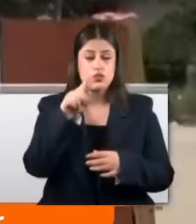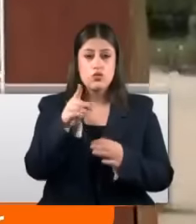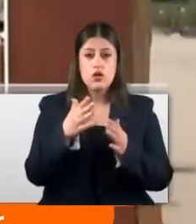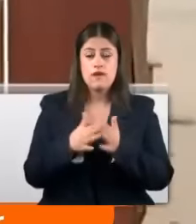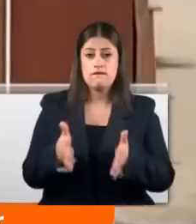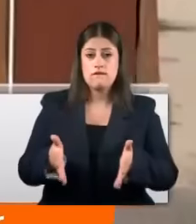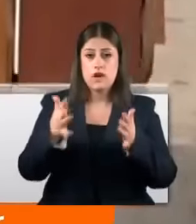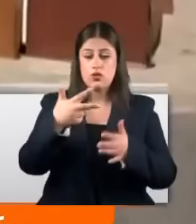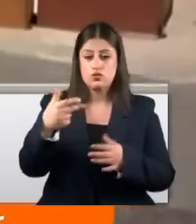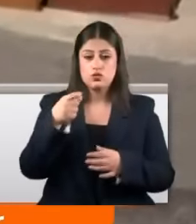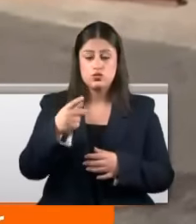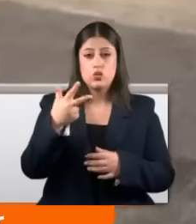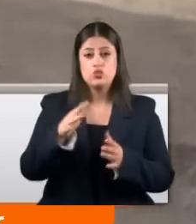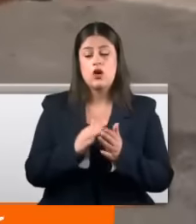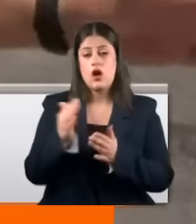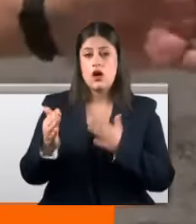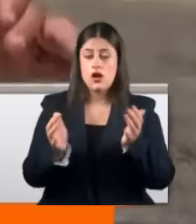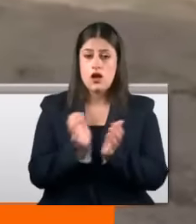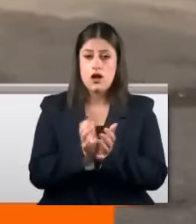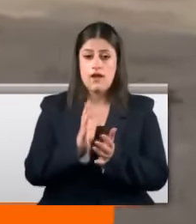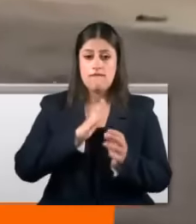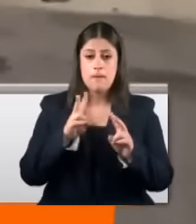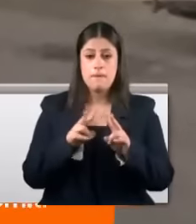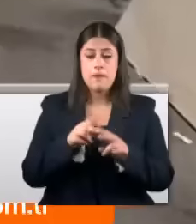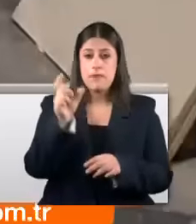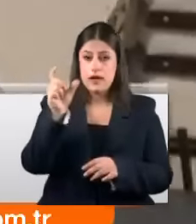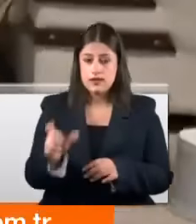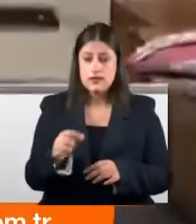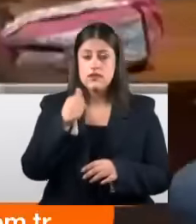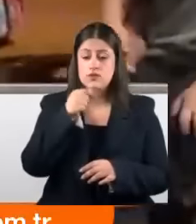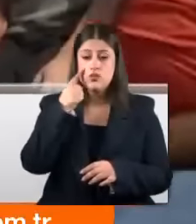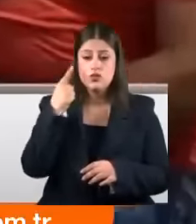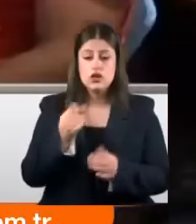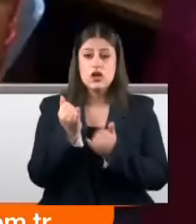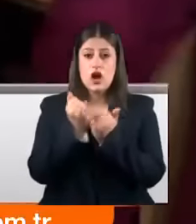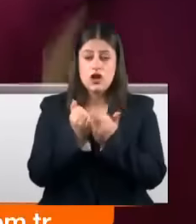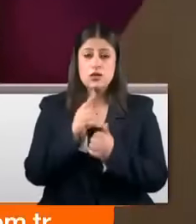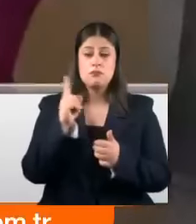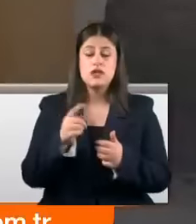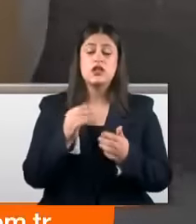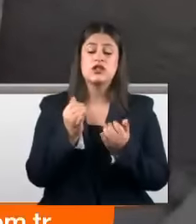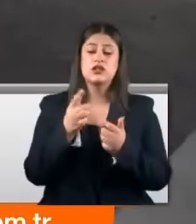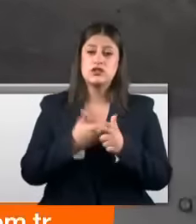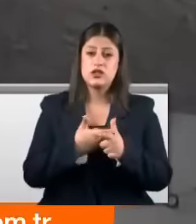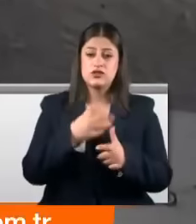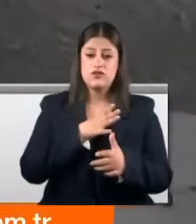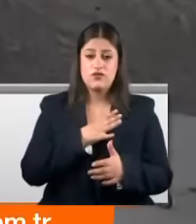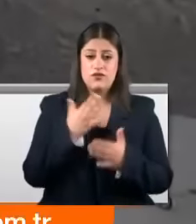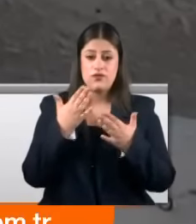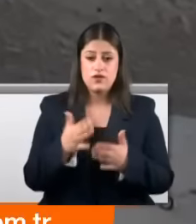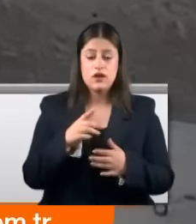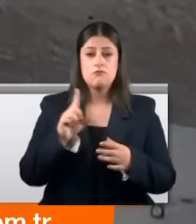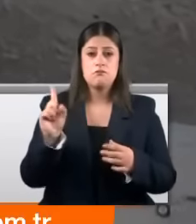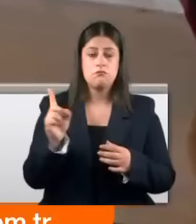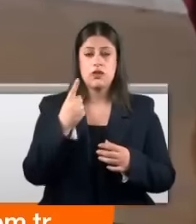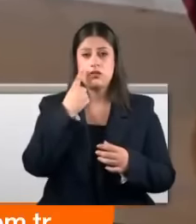binada 3 ayrı aile yaşıyordu. Mehmet Bine'nin yanı sıra kardeşi ve kiracısı vardı. Ama bir anda eşyalarıyla birlikte